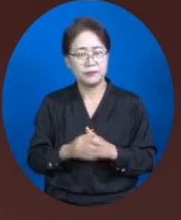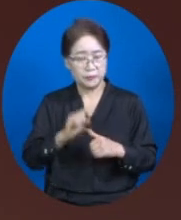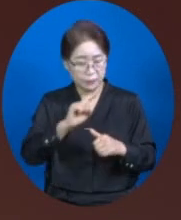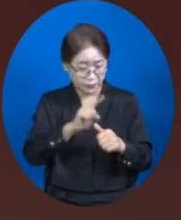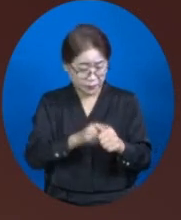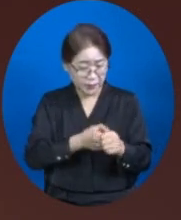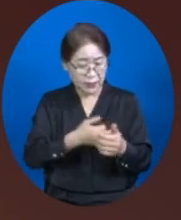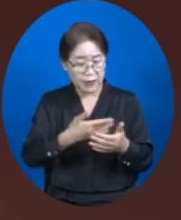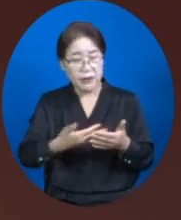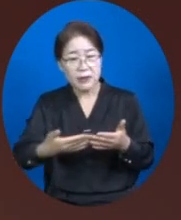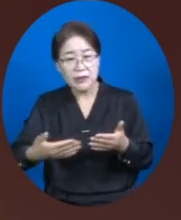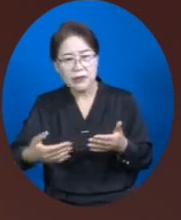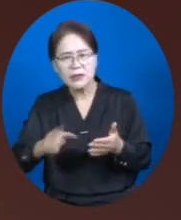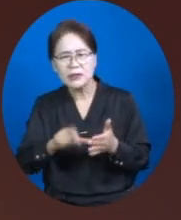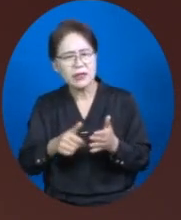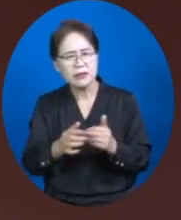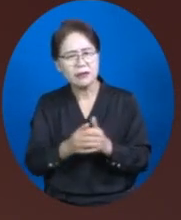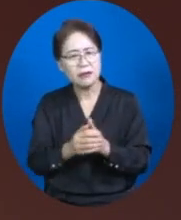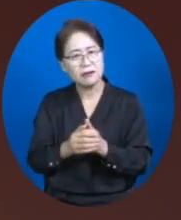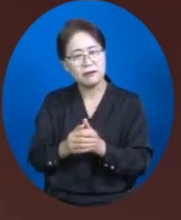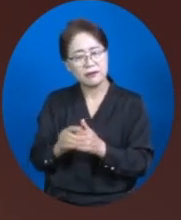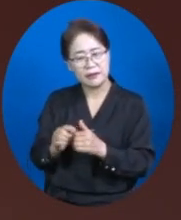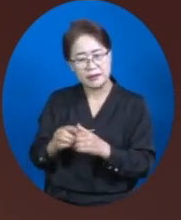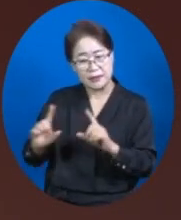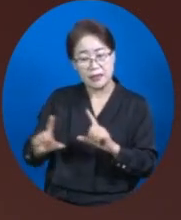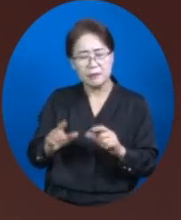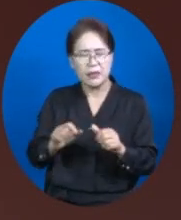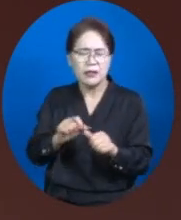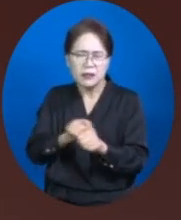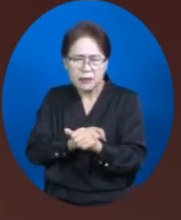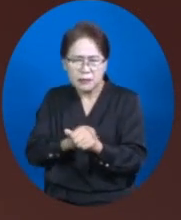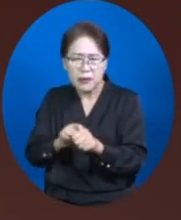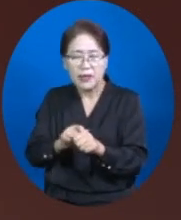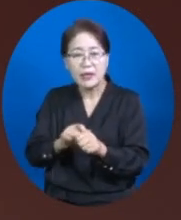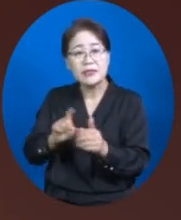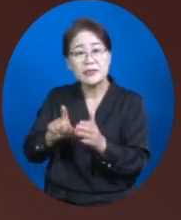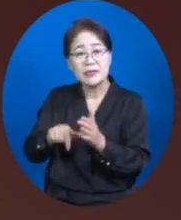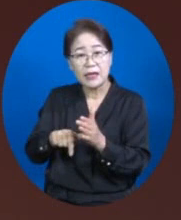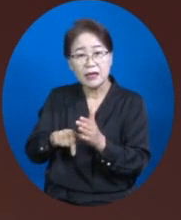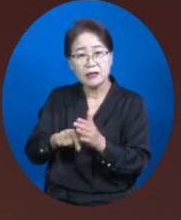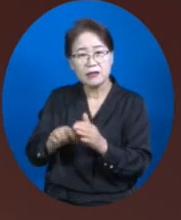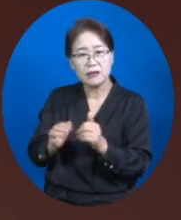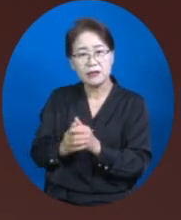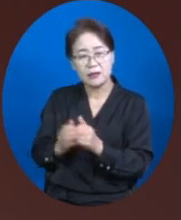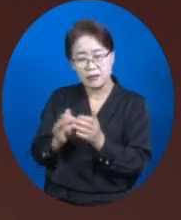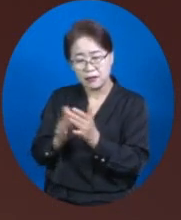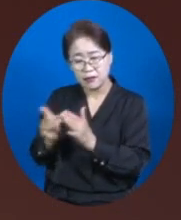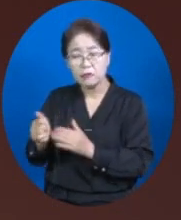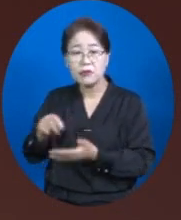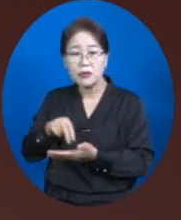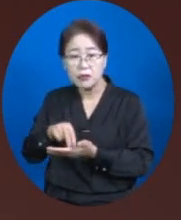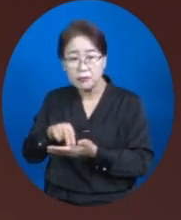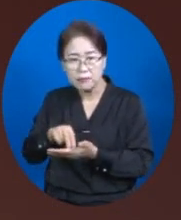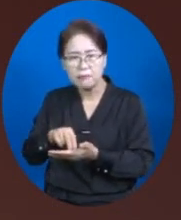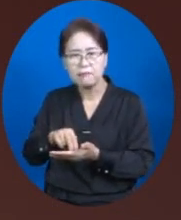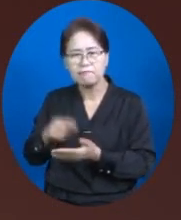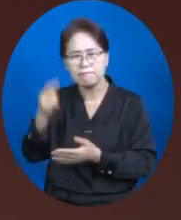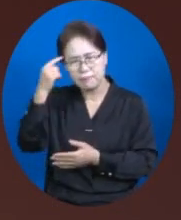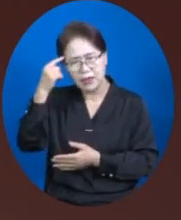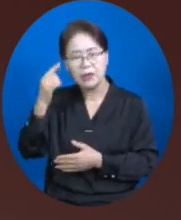그 삶의 특별한 의미가 있는 시간을 말하죠 자 우리 예수님의 경우를 한번 생각해 볼까요